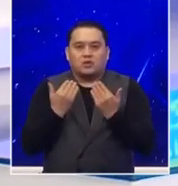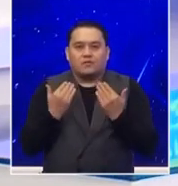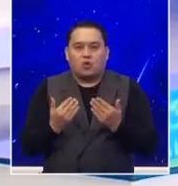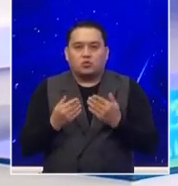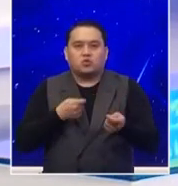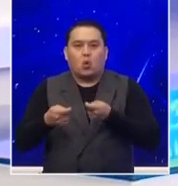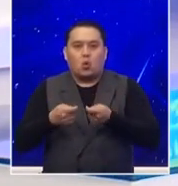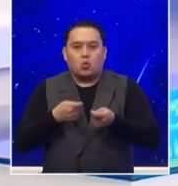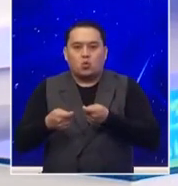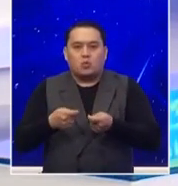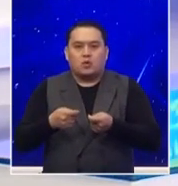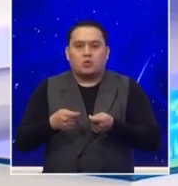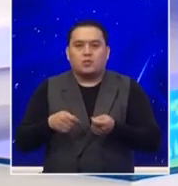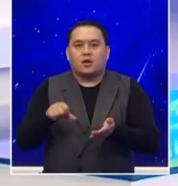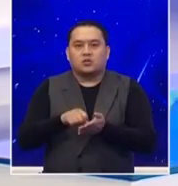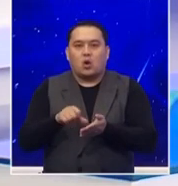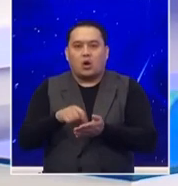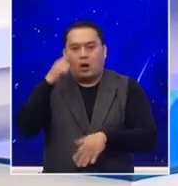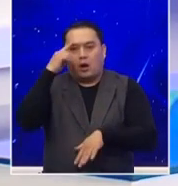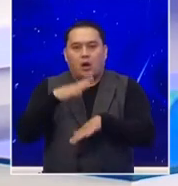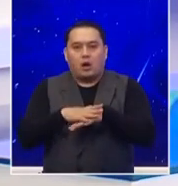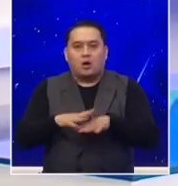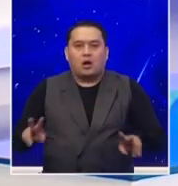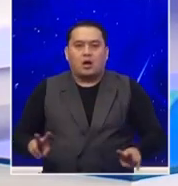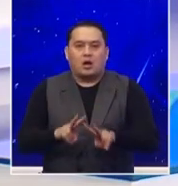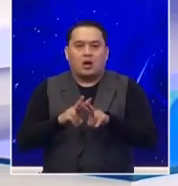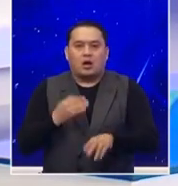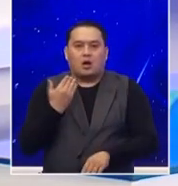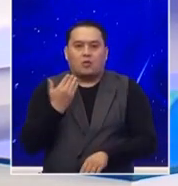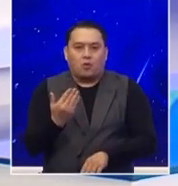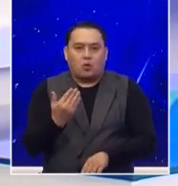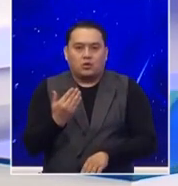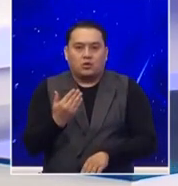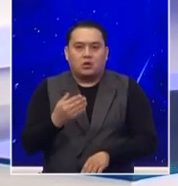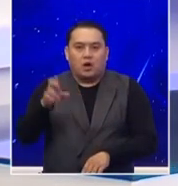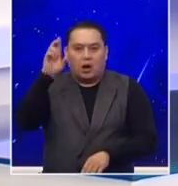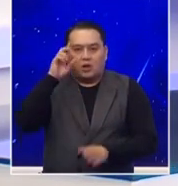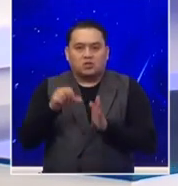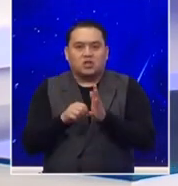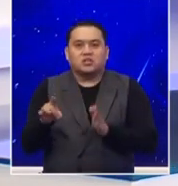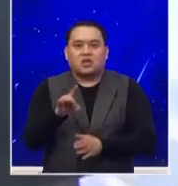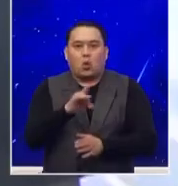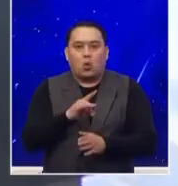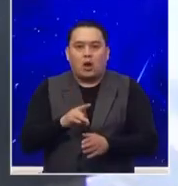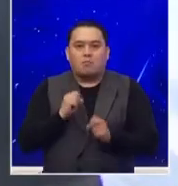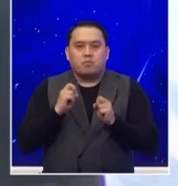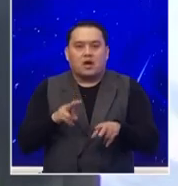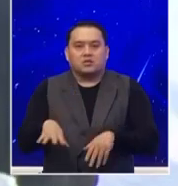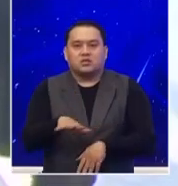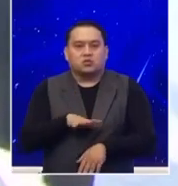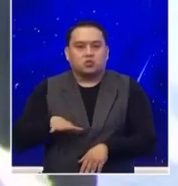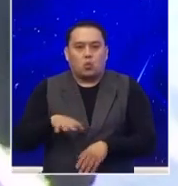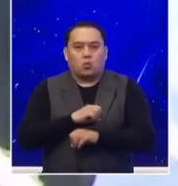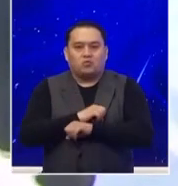на заседании правительства пришлось признаться акиму Нурсултана Алтаю Кульгинову. В стране уже 6 регионов находятся в красной зоне